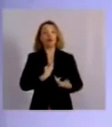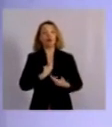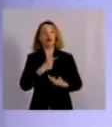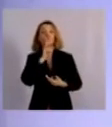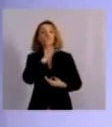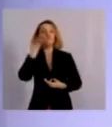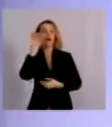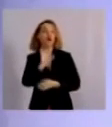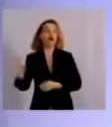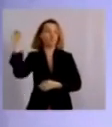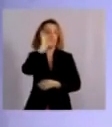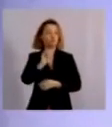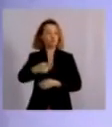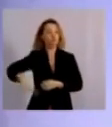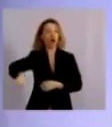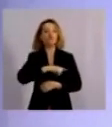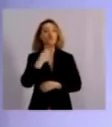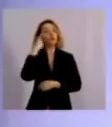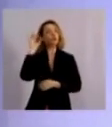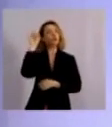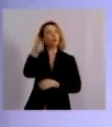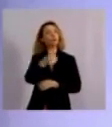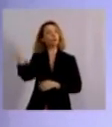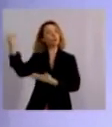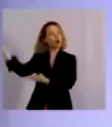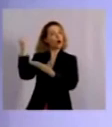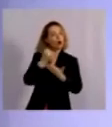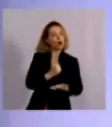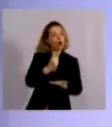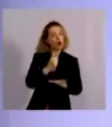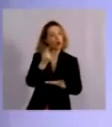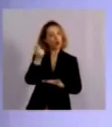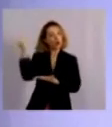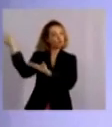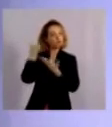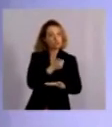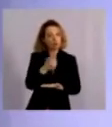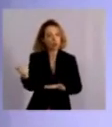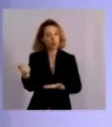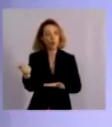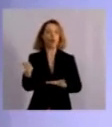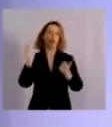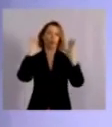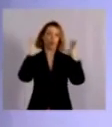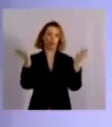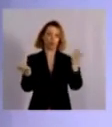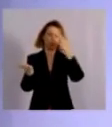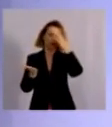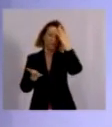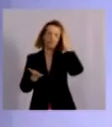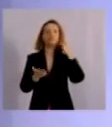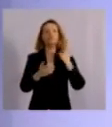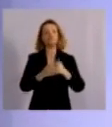την επίδοση μόνο, ούτε σίγουρα με την πηγή όλων των κακών, όπως συχνά τη